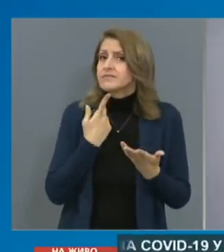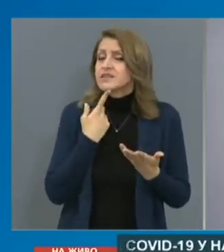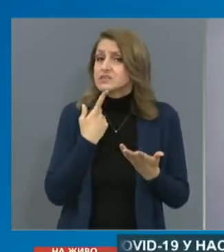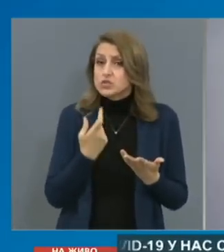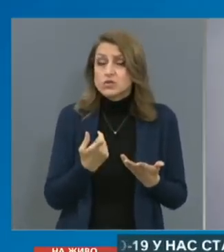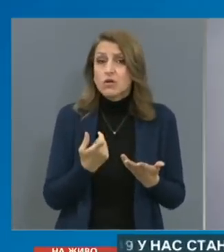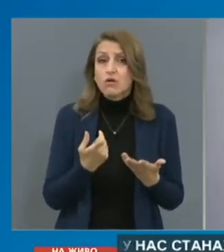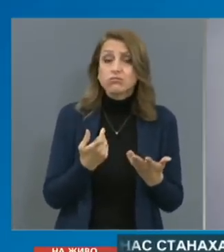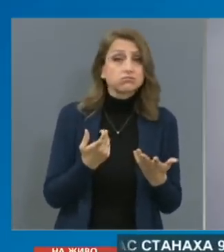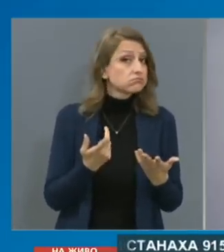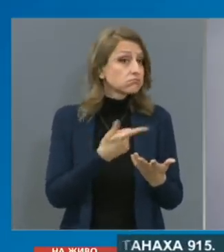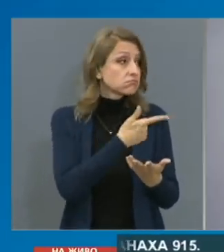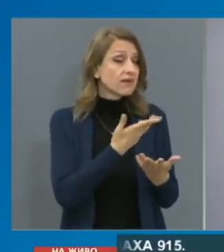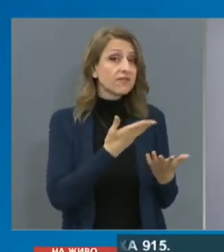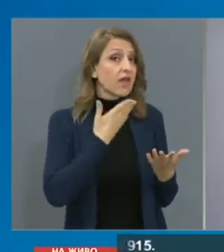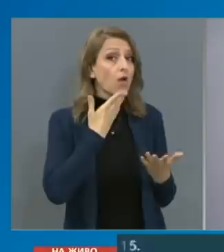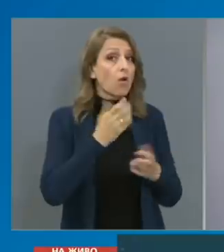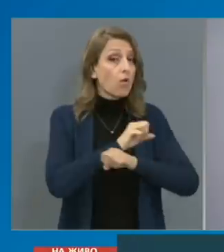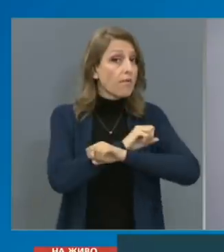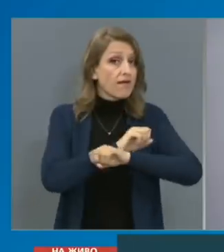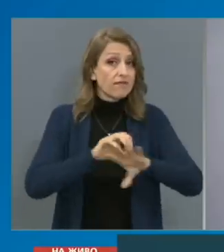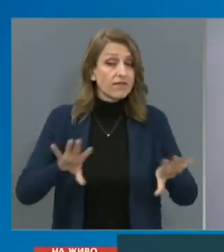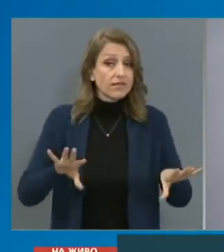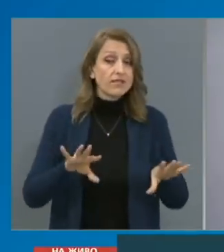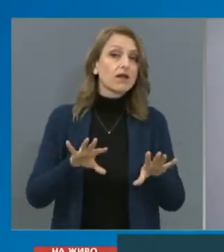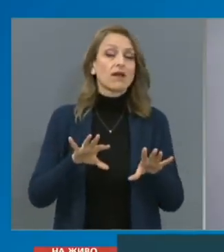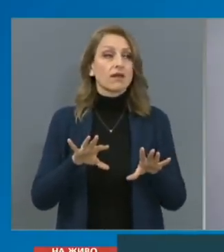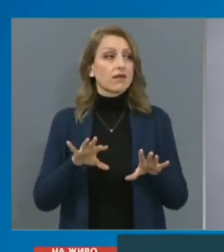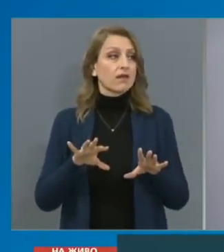като обявихте, че